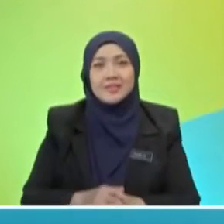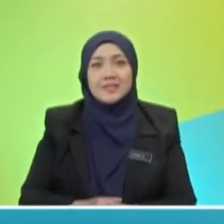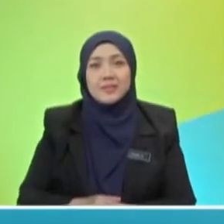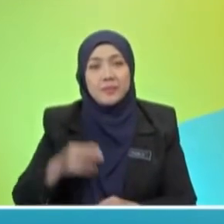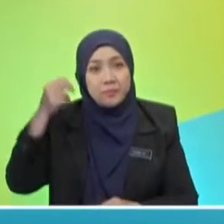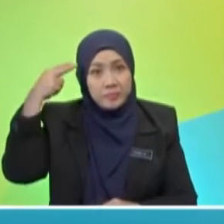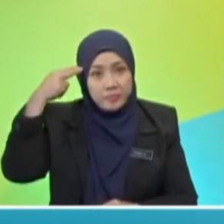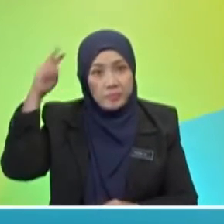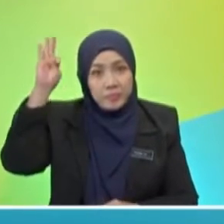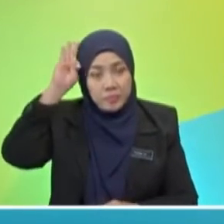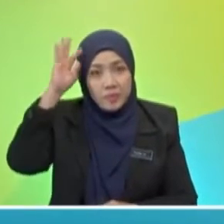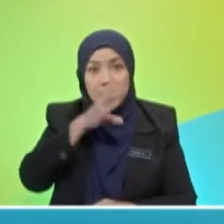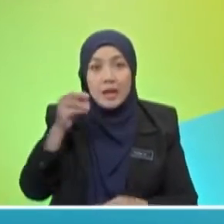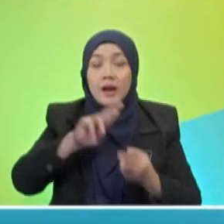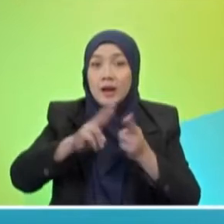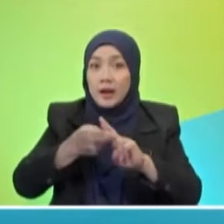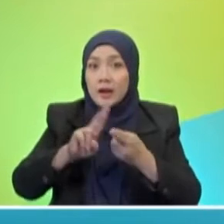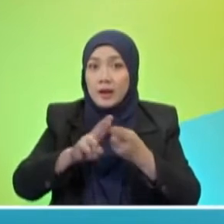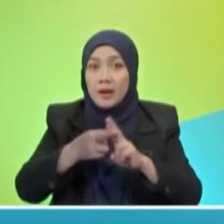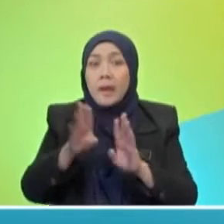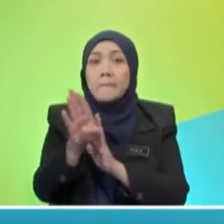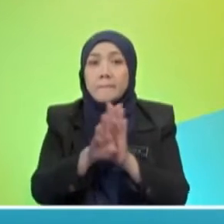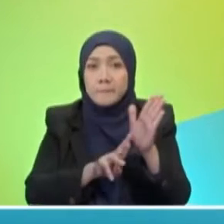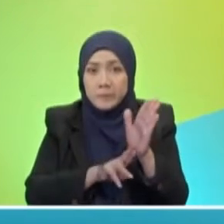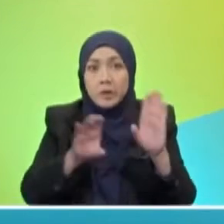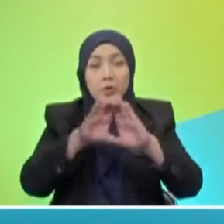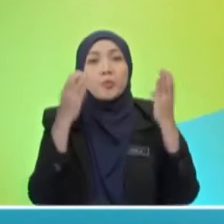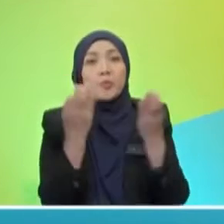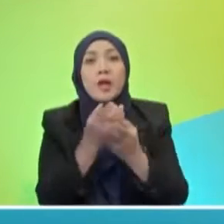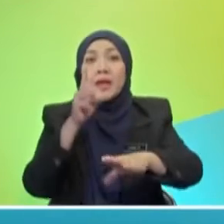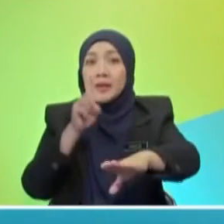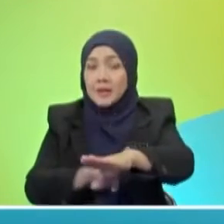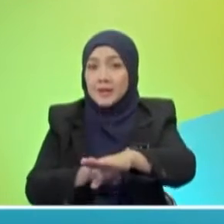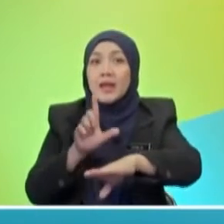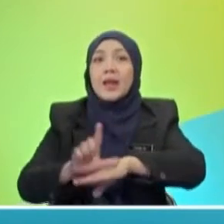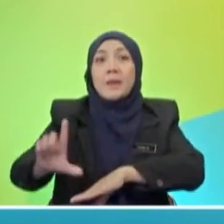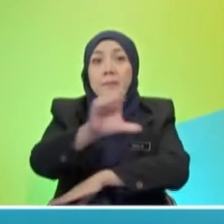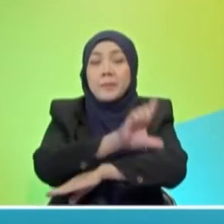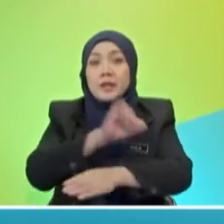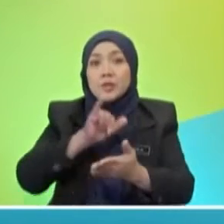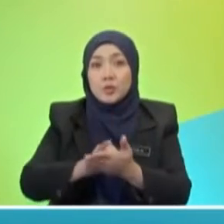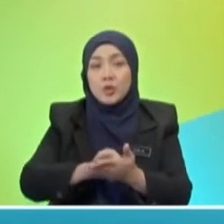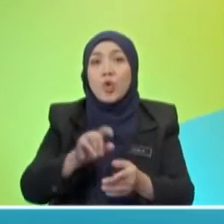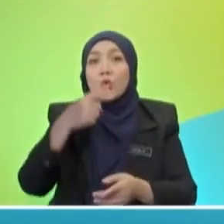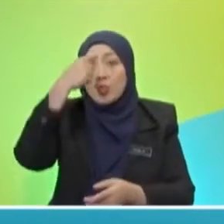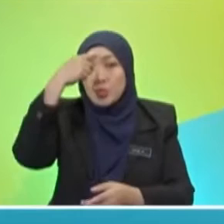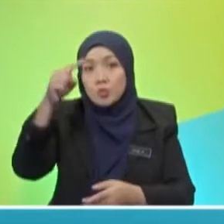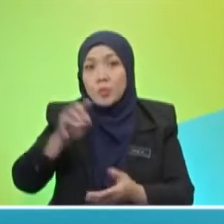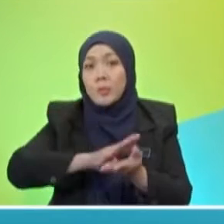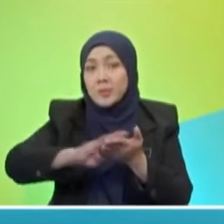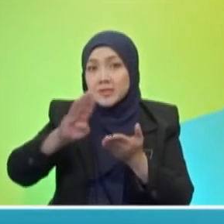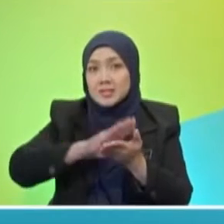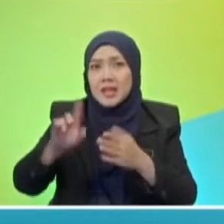Hanif dan rakan-rakannya berkumpul di laman itu untuk membersihkan laman tersebut.